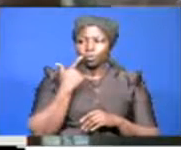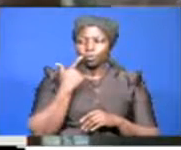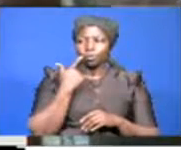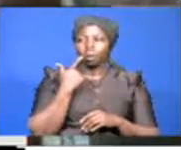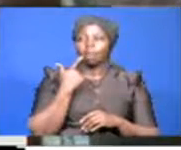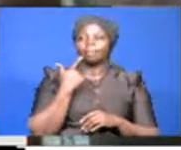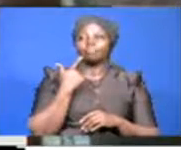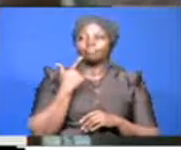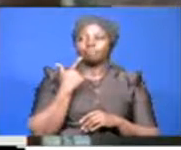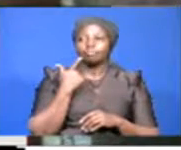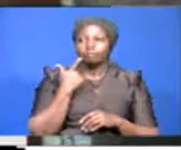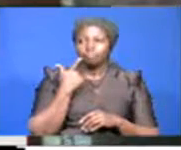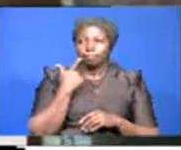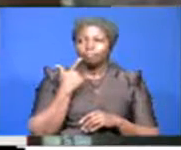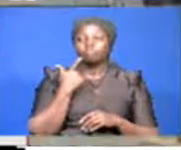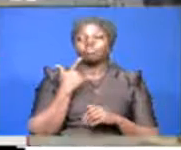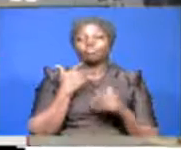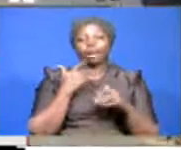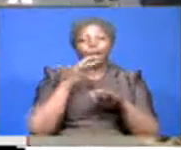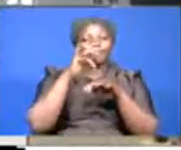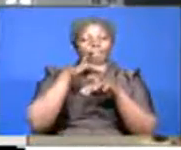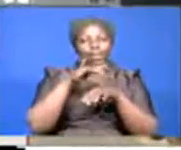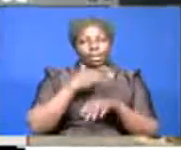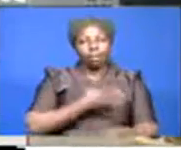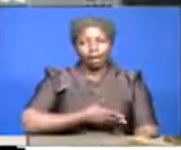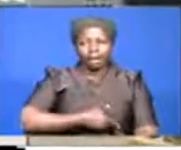wanakabiliana na hii janga ya njaa.